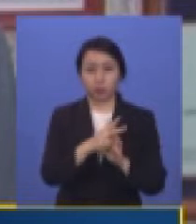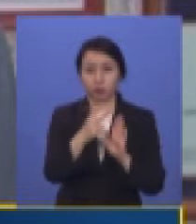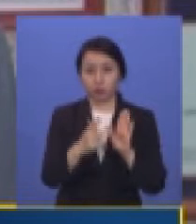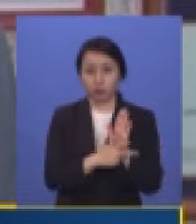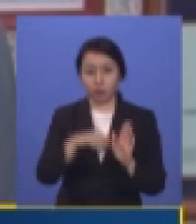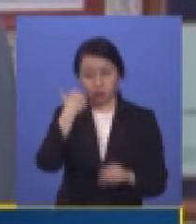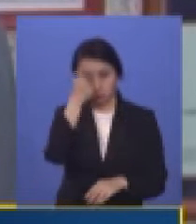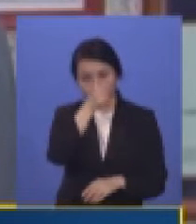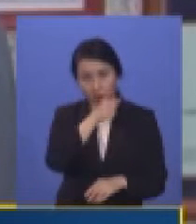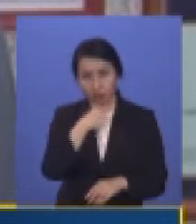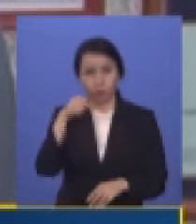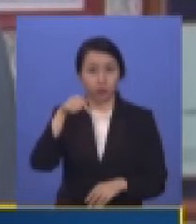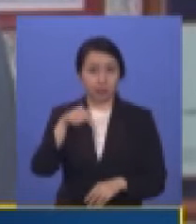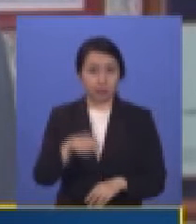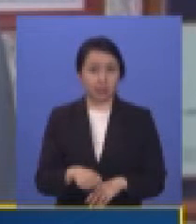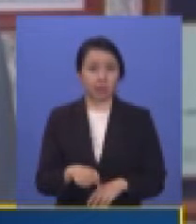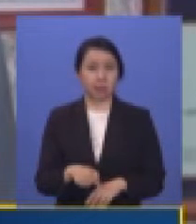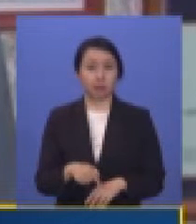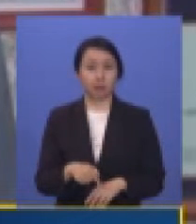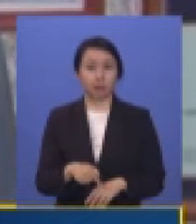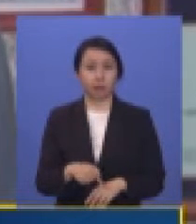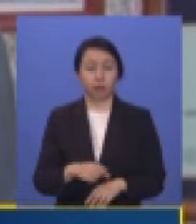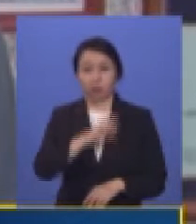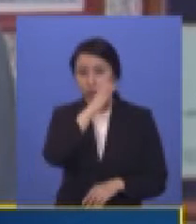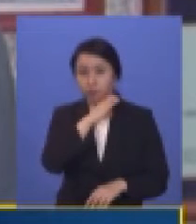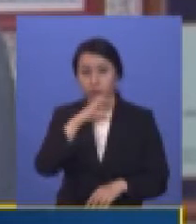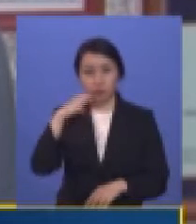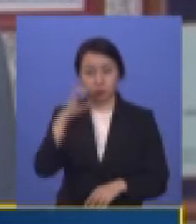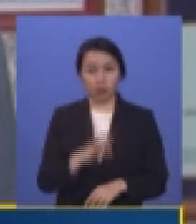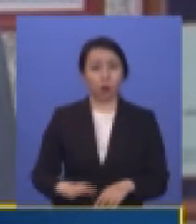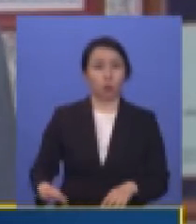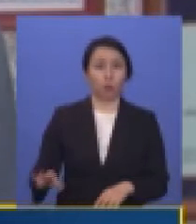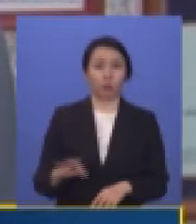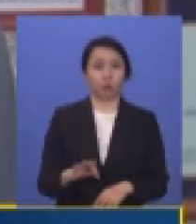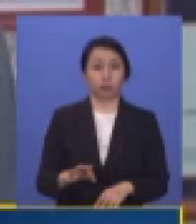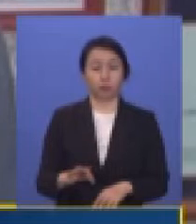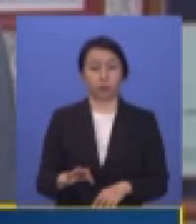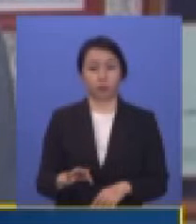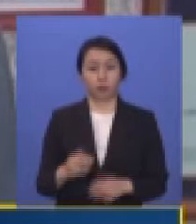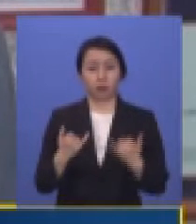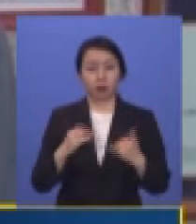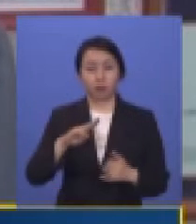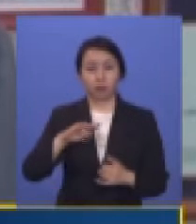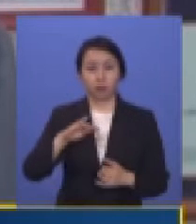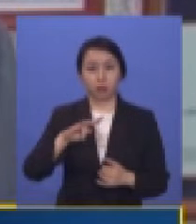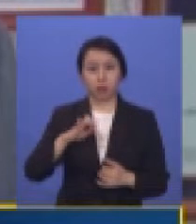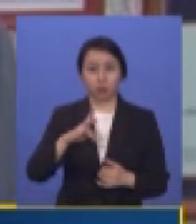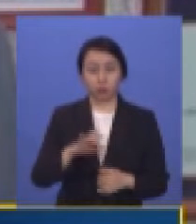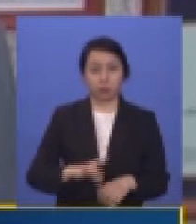1918 года здесь, в Североказахстанской области, ныне Джамбульском районе,